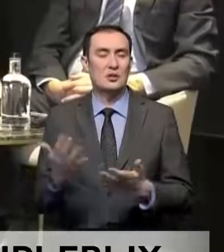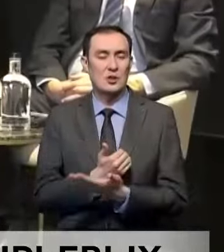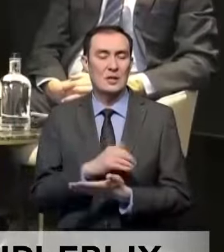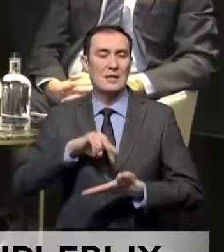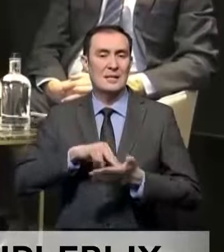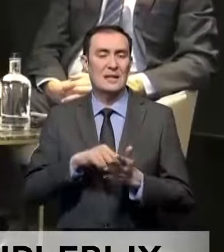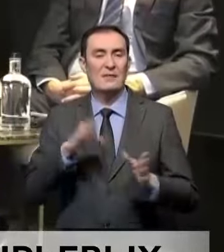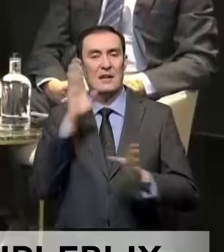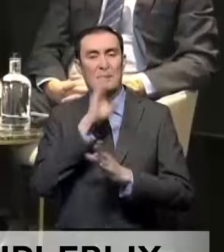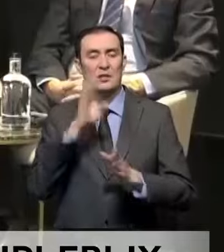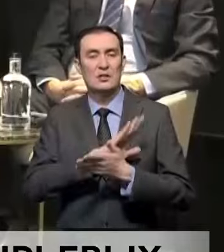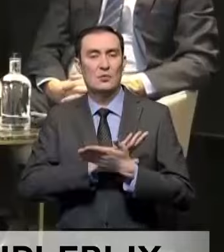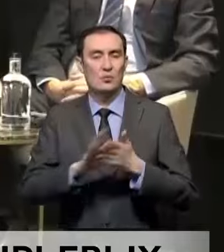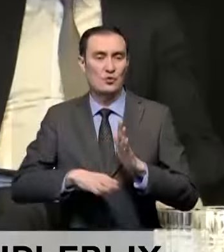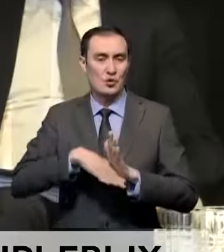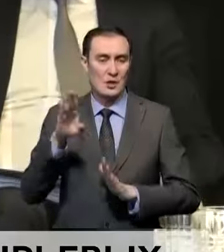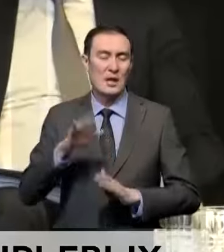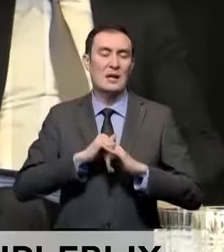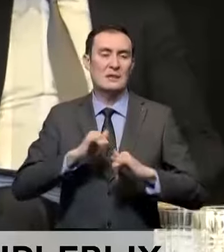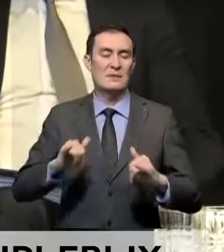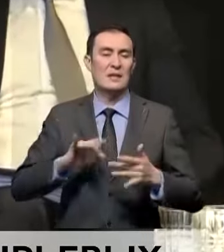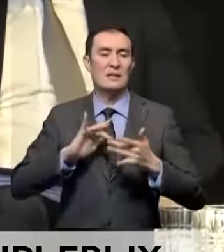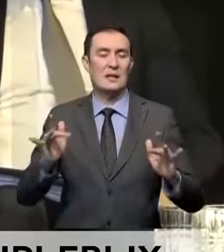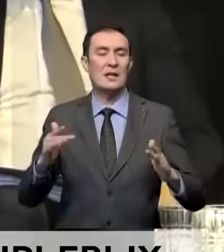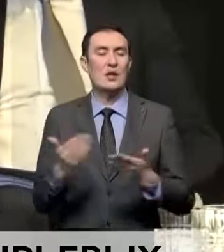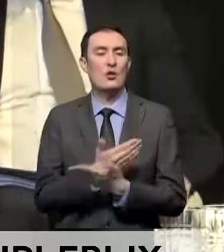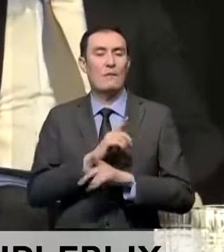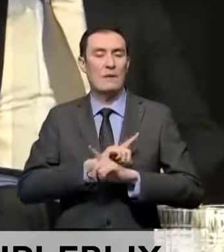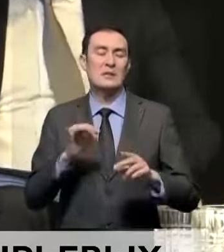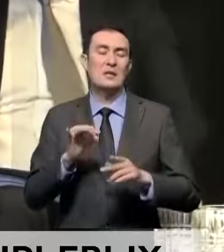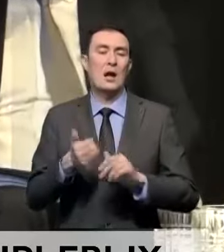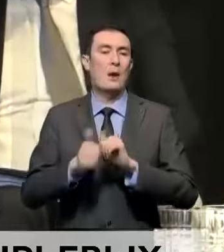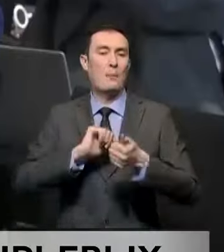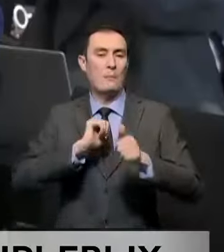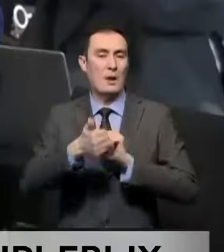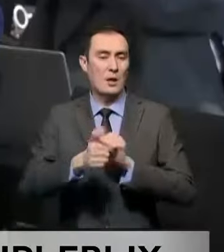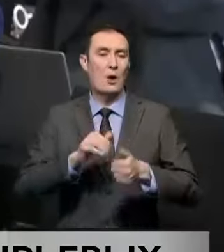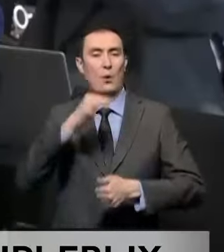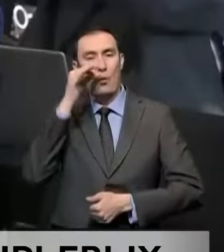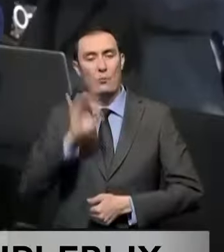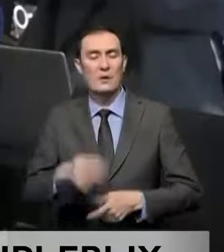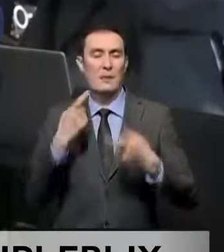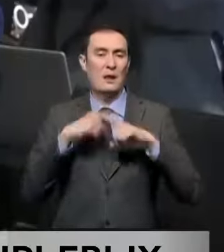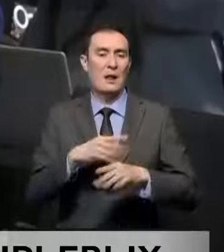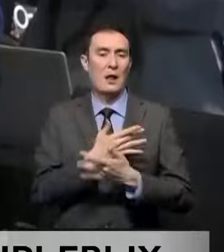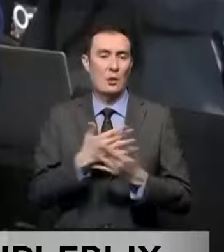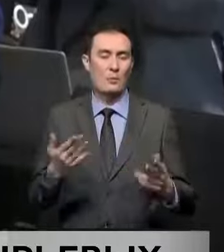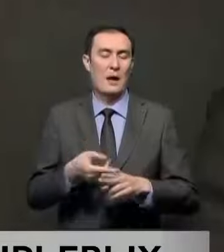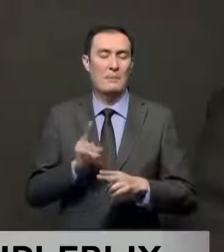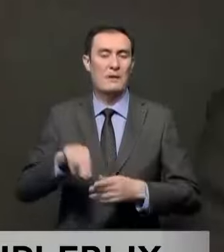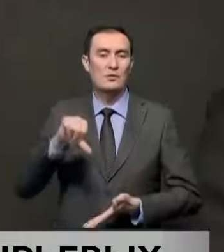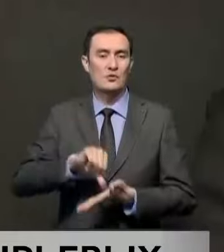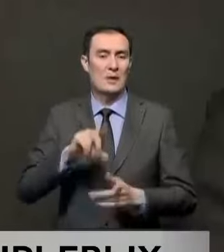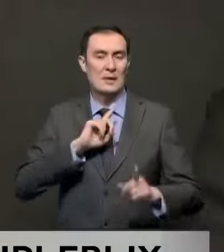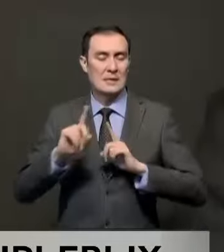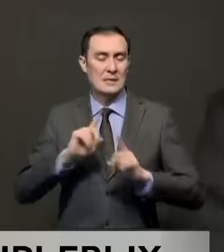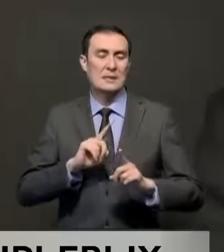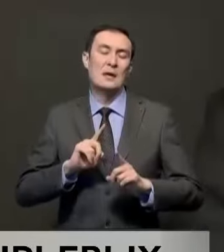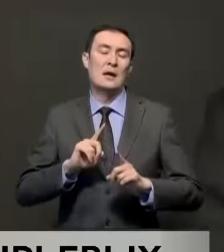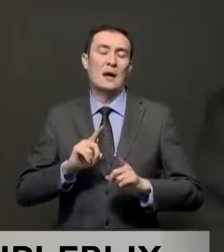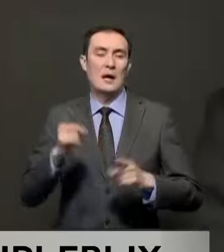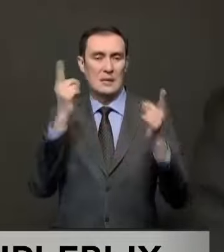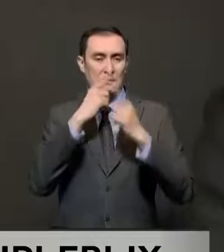целей климатической нейтральности, развитие цифровых инноваций и обмена опытом и технологиями. Об этом, выступая на панельной сессии